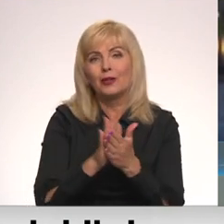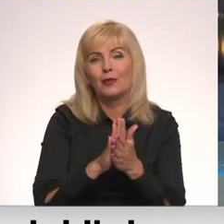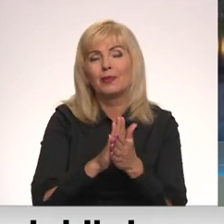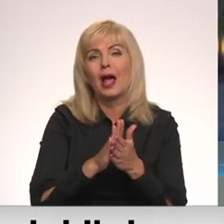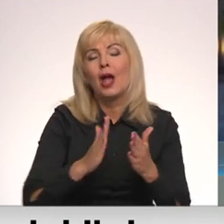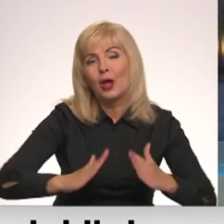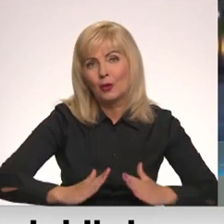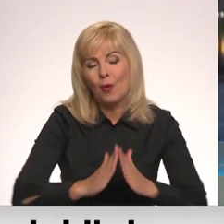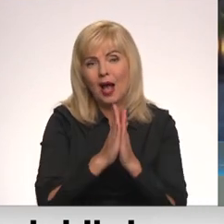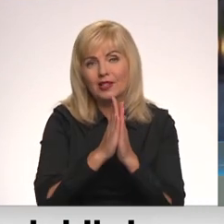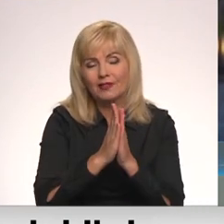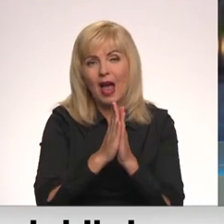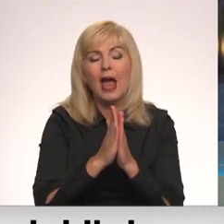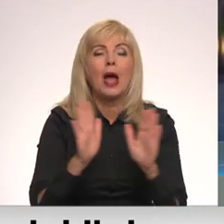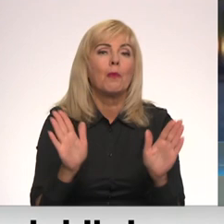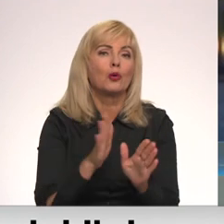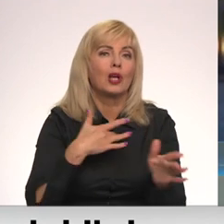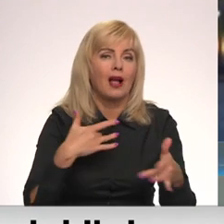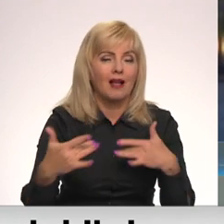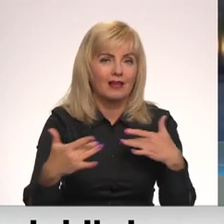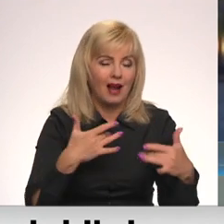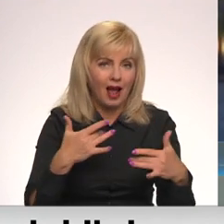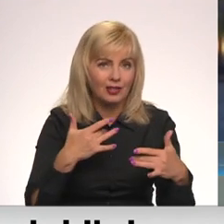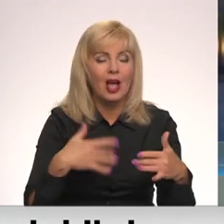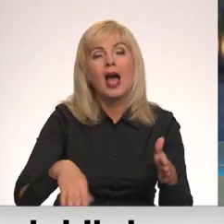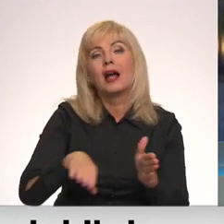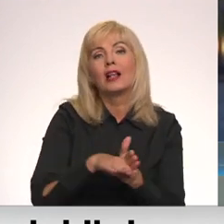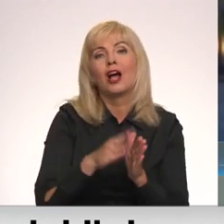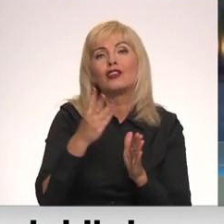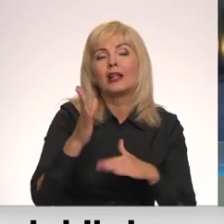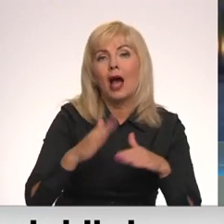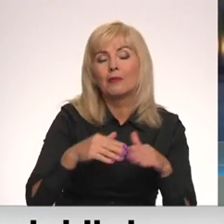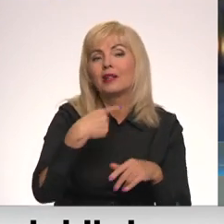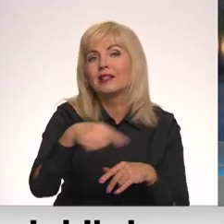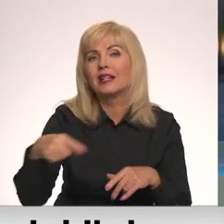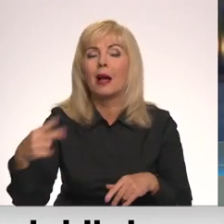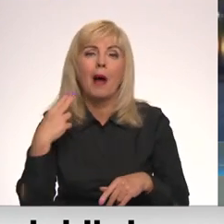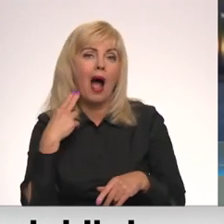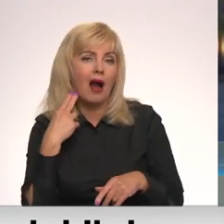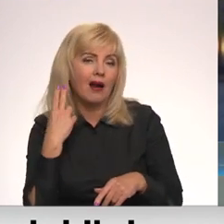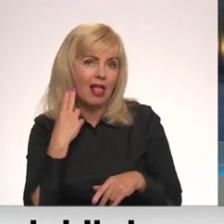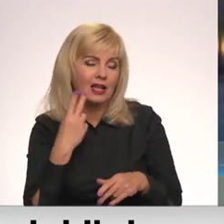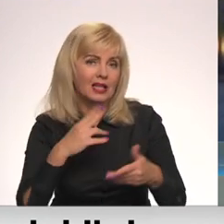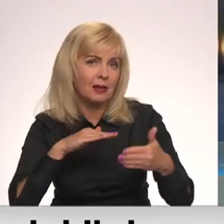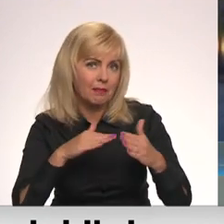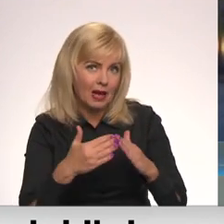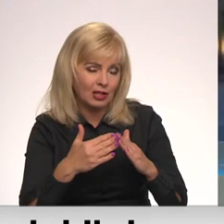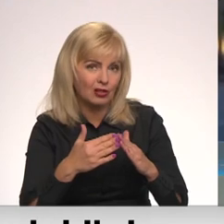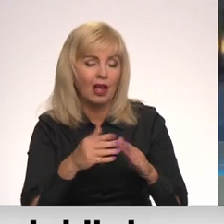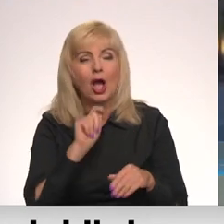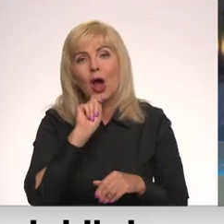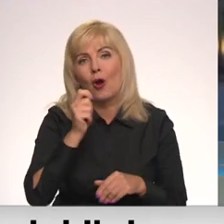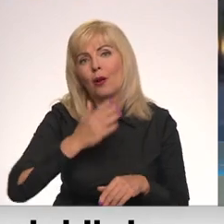amatieru teātris Strops. Svētkureizē bija klāt vēl 4 latviešu amatieru teātri no citām Anglijas pilsētām, kā arī mūsu korespondenta